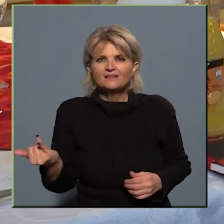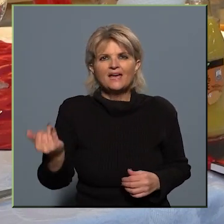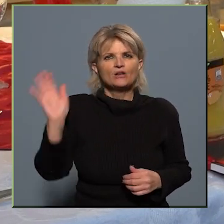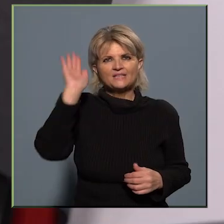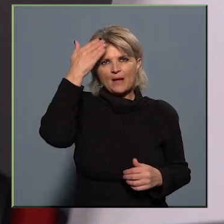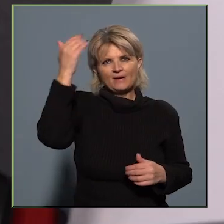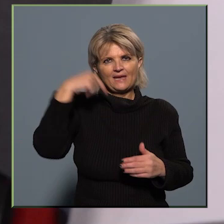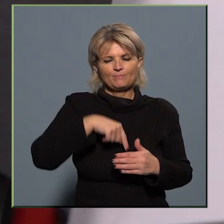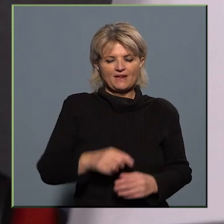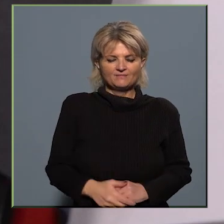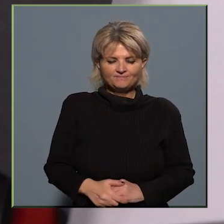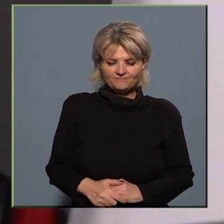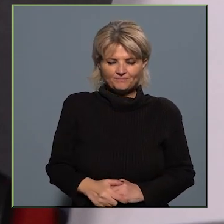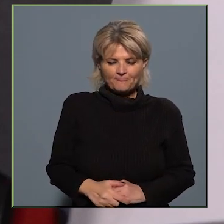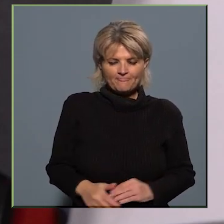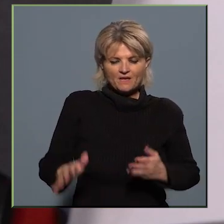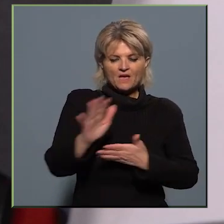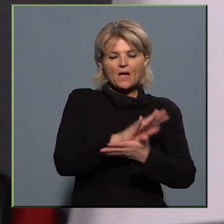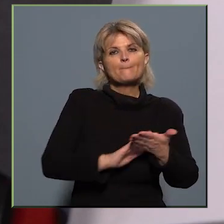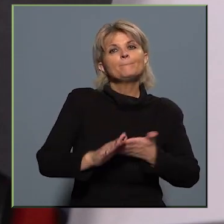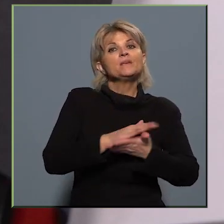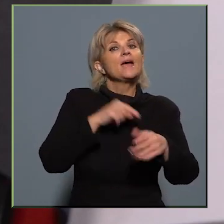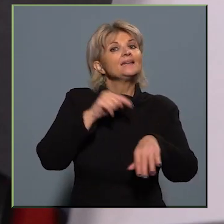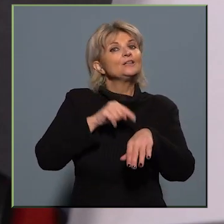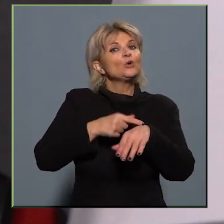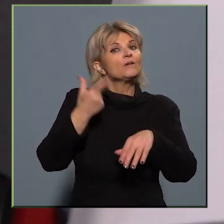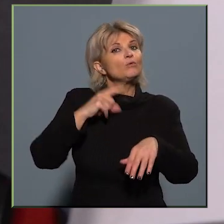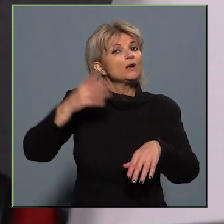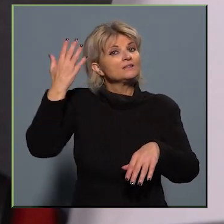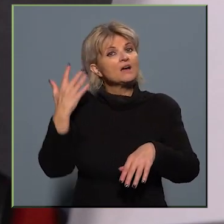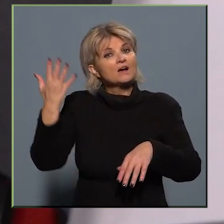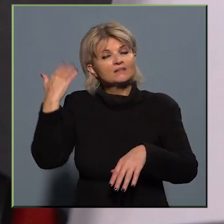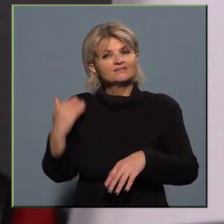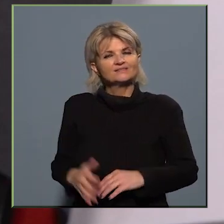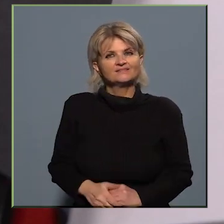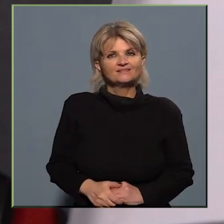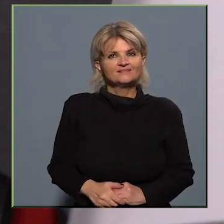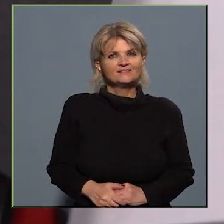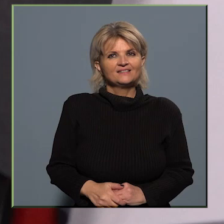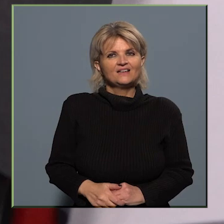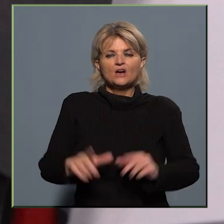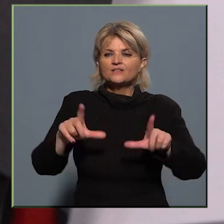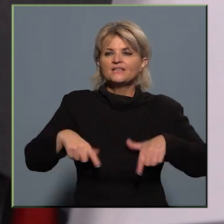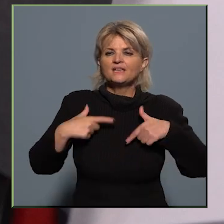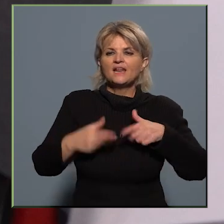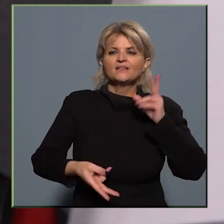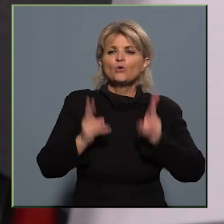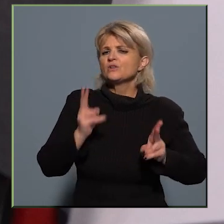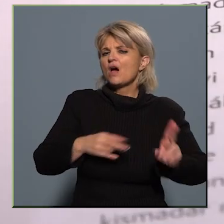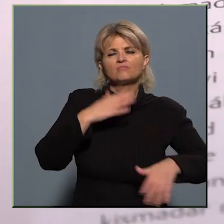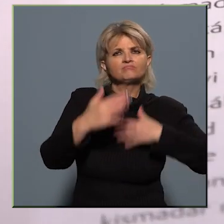emlékek között. És milyen idők voltak akkor? Hogy zajlott az élet,